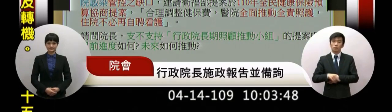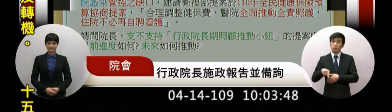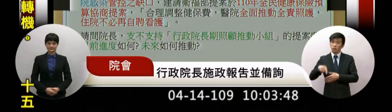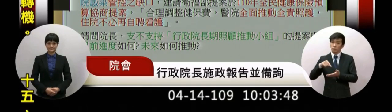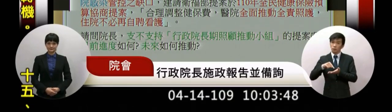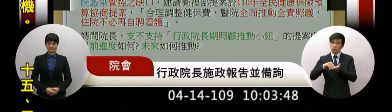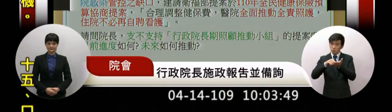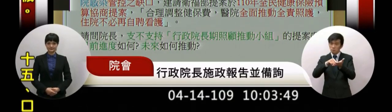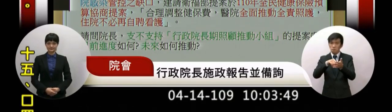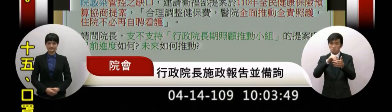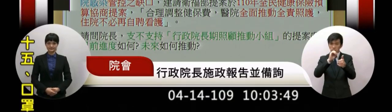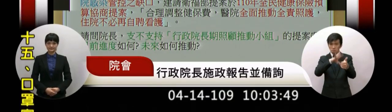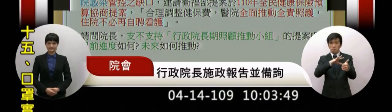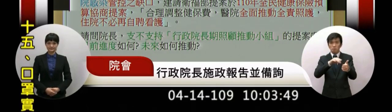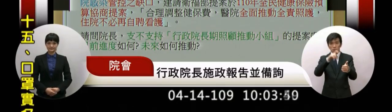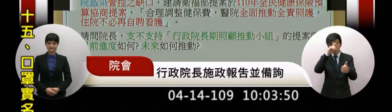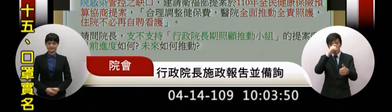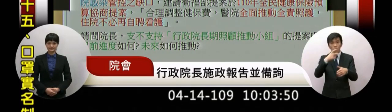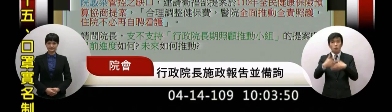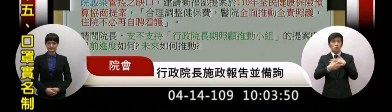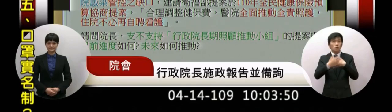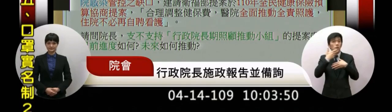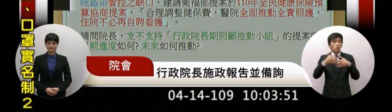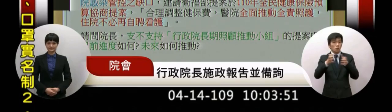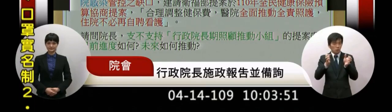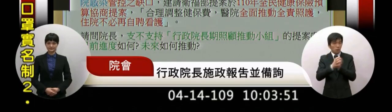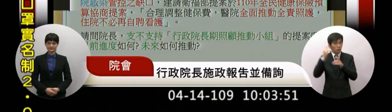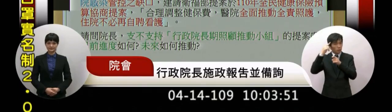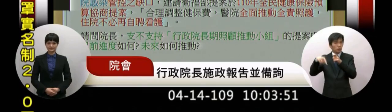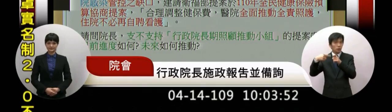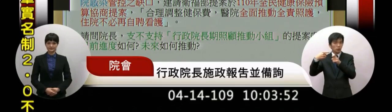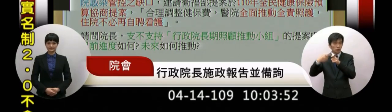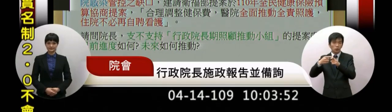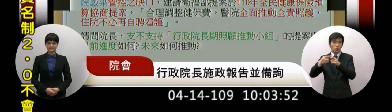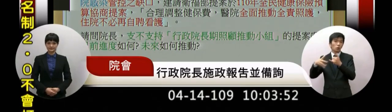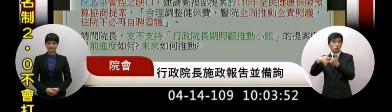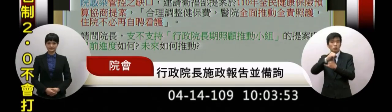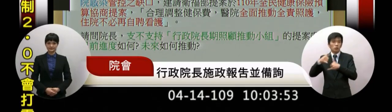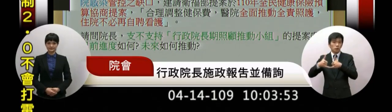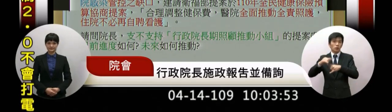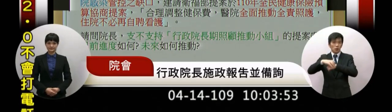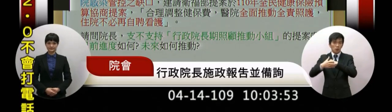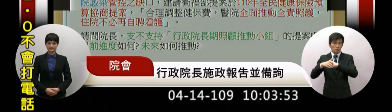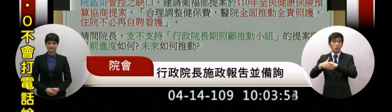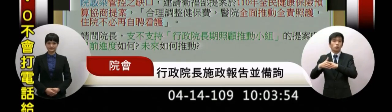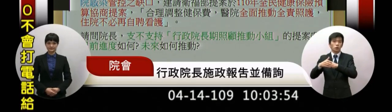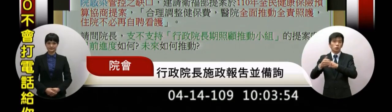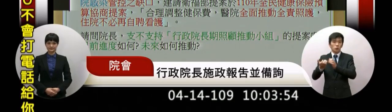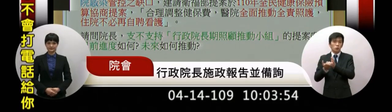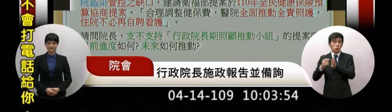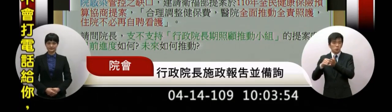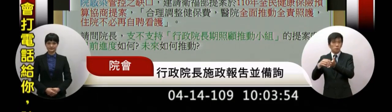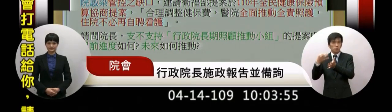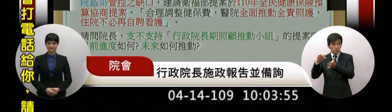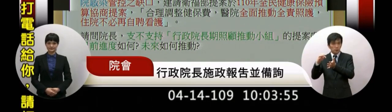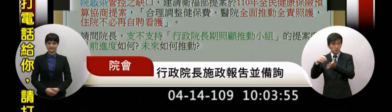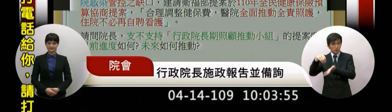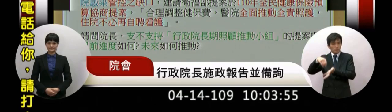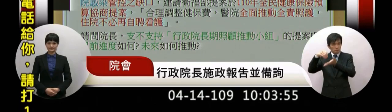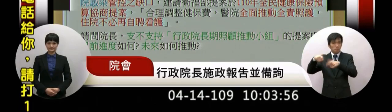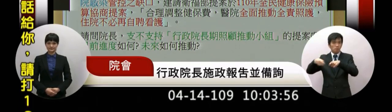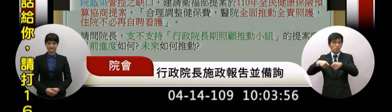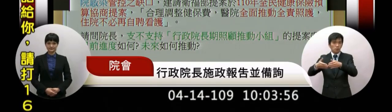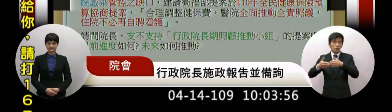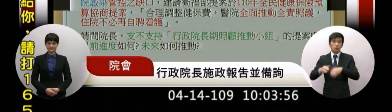说到，建请卫福部提案于明年全民健保健康保险的预算协商提案啦、医院要